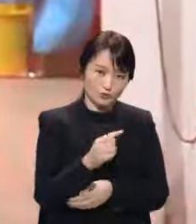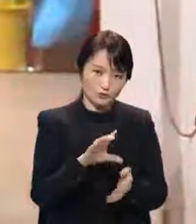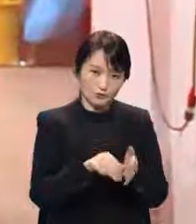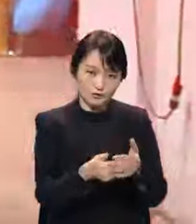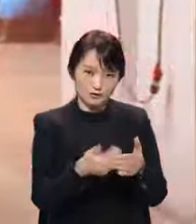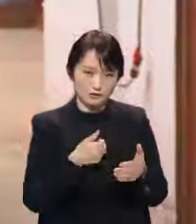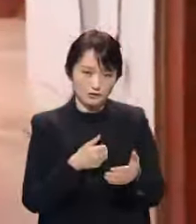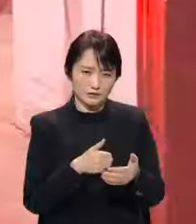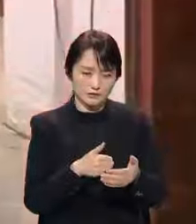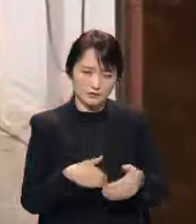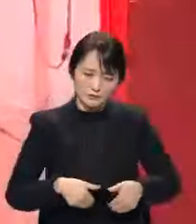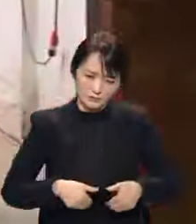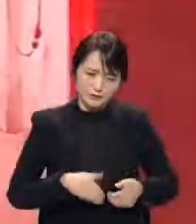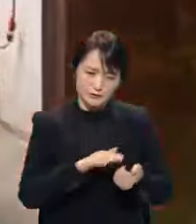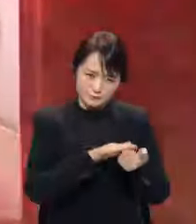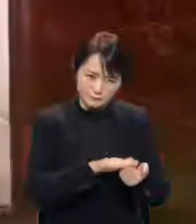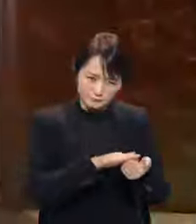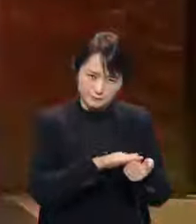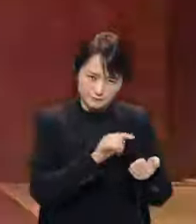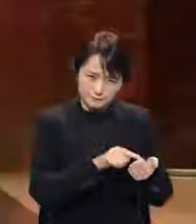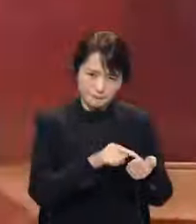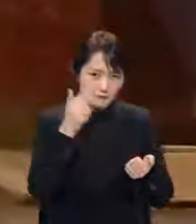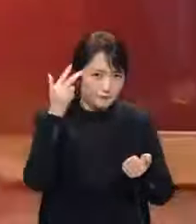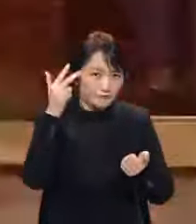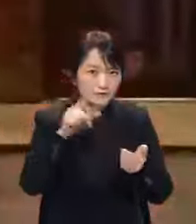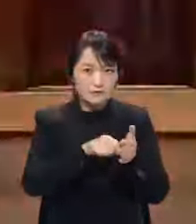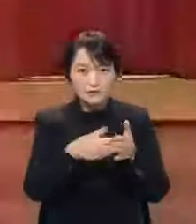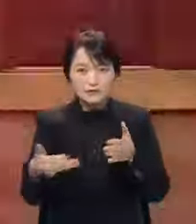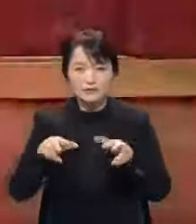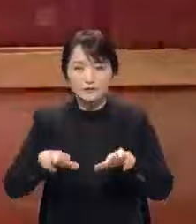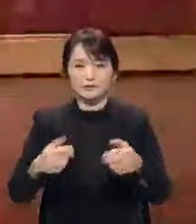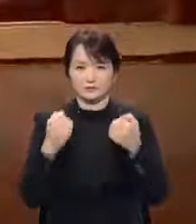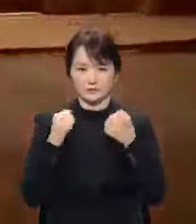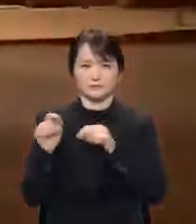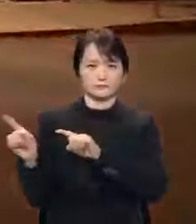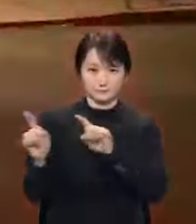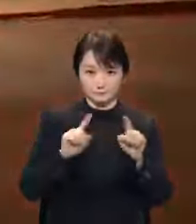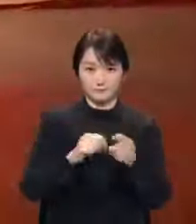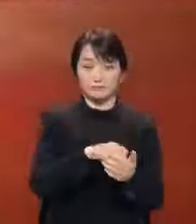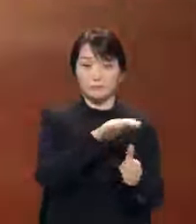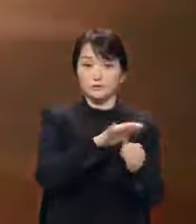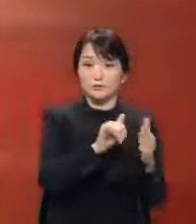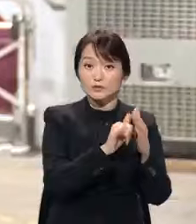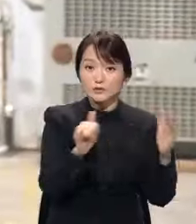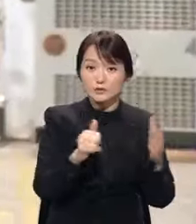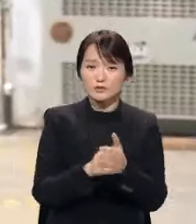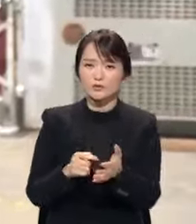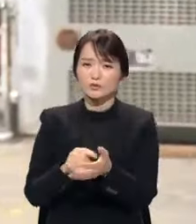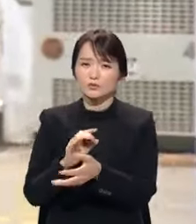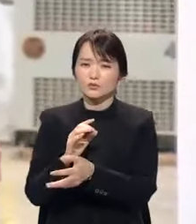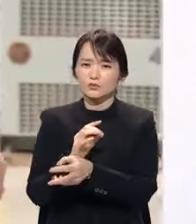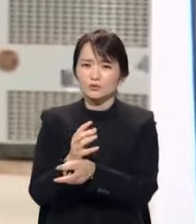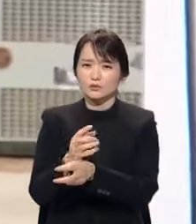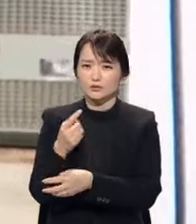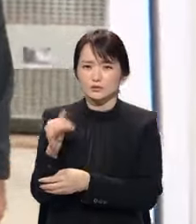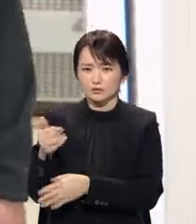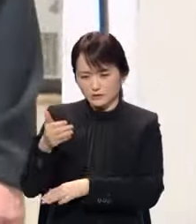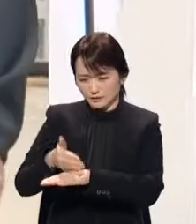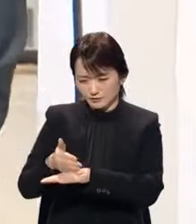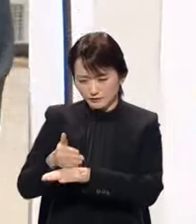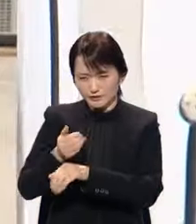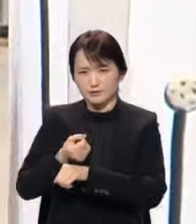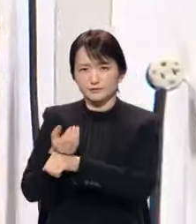소년을 챙겼습니다. 덕분에 소년은 일주일 지난 지금 건강 완전히 회복했고요. 소년의 가족들은 구급대원들에게 감사 인사를 전했다고 합니다.